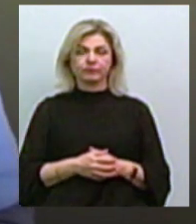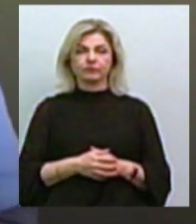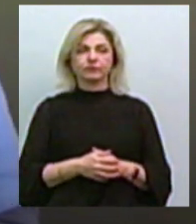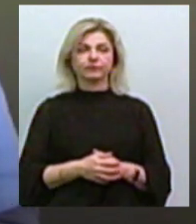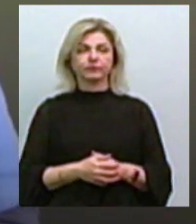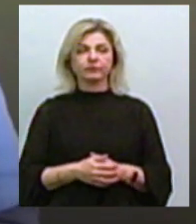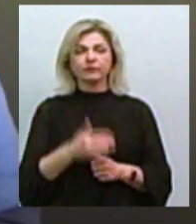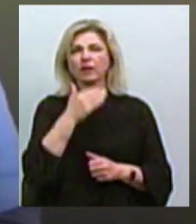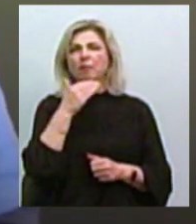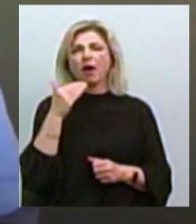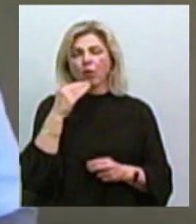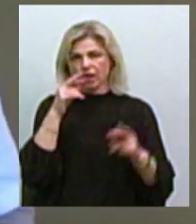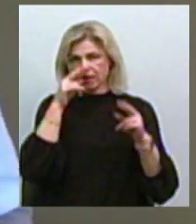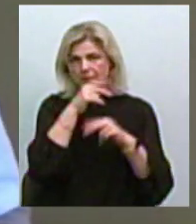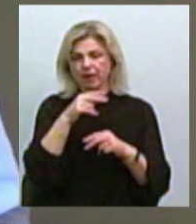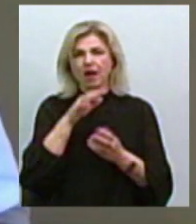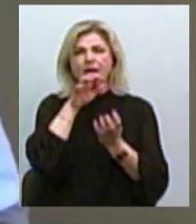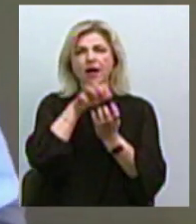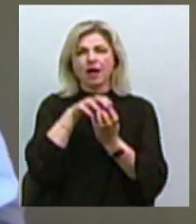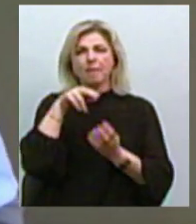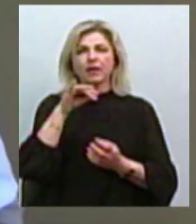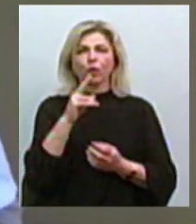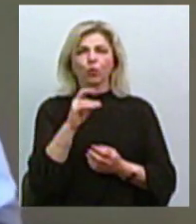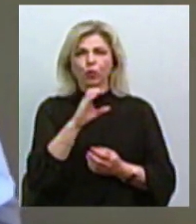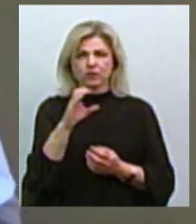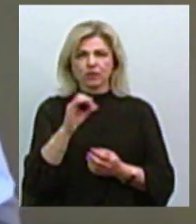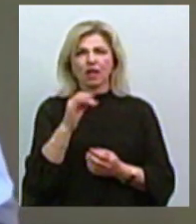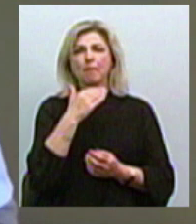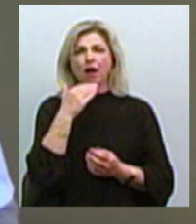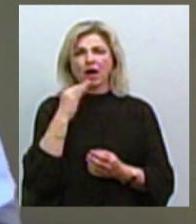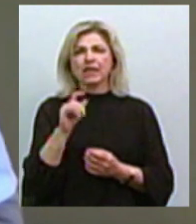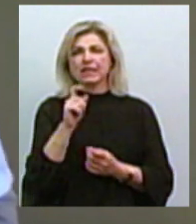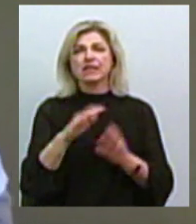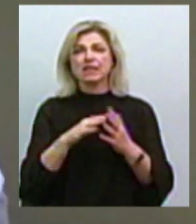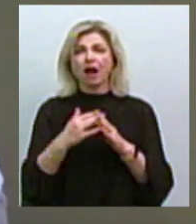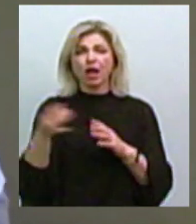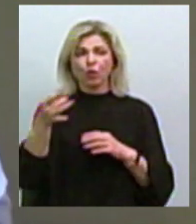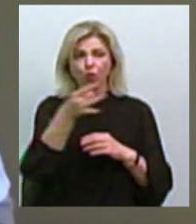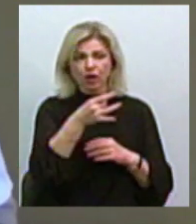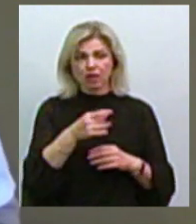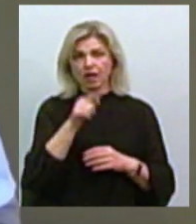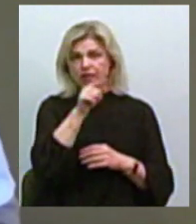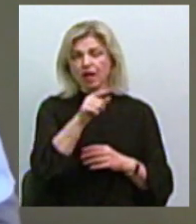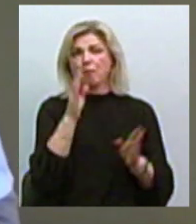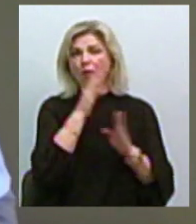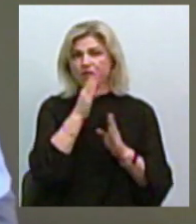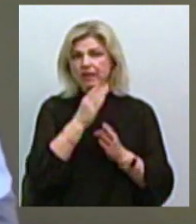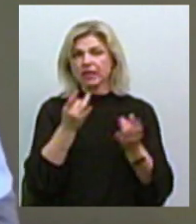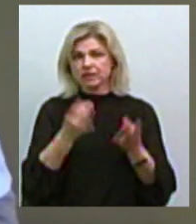прикусу, багато поганих зубів, багато, особливо з району. Казалось би, там свіжіше повітря, ніж у нас, і